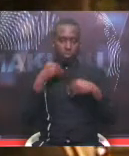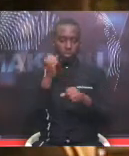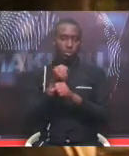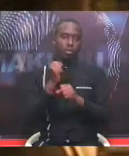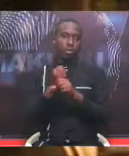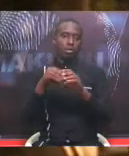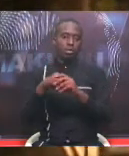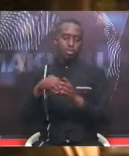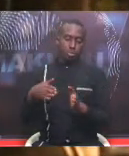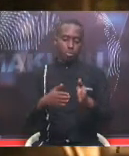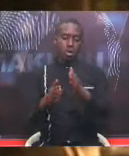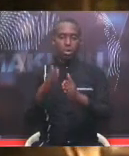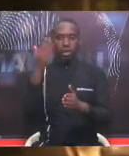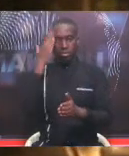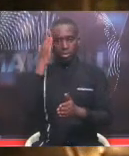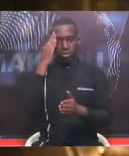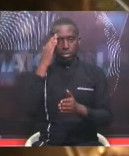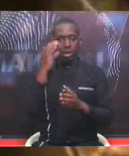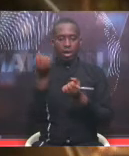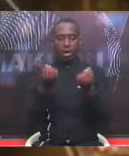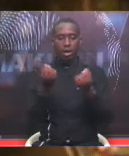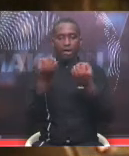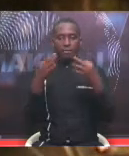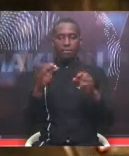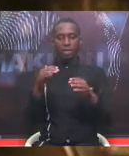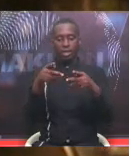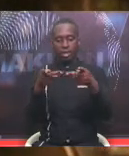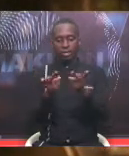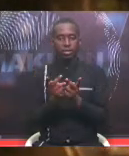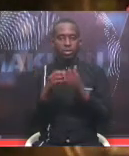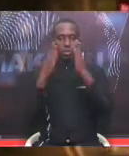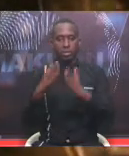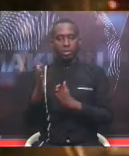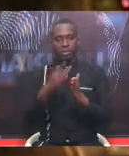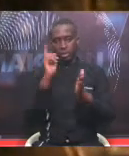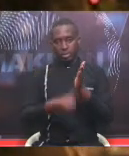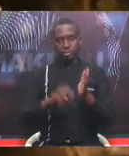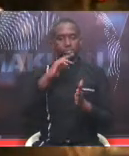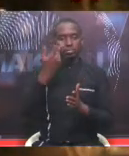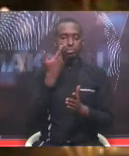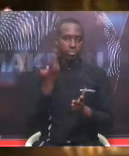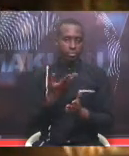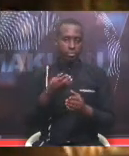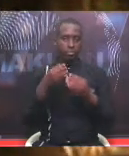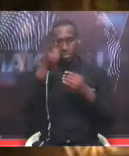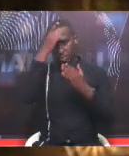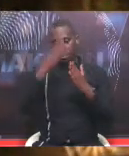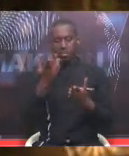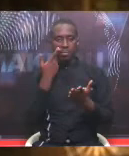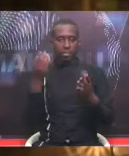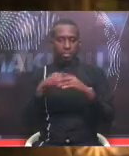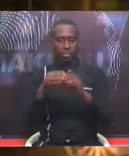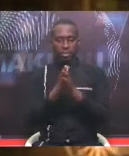gukorera mu muhanda ibizwi nka car free zone ese ubuyobozi burateganya iki gisubizo bwatanze buha abaturage gikubiye muri